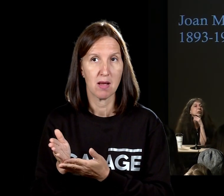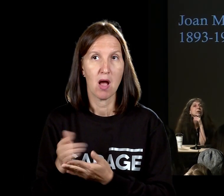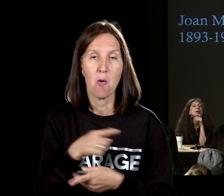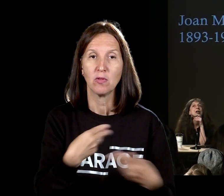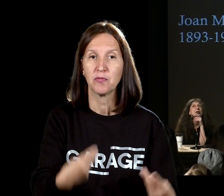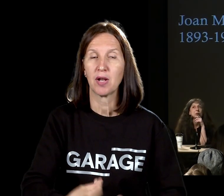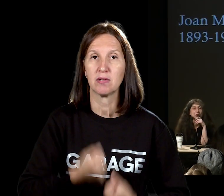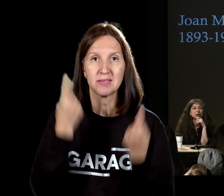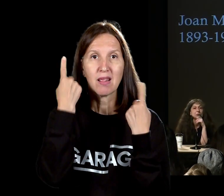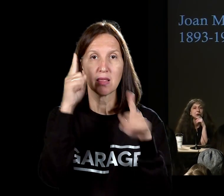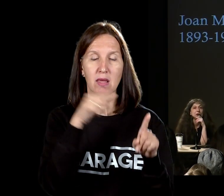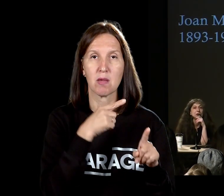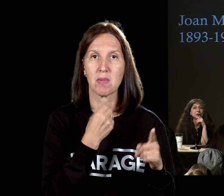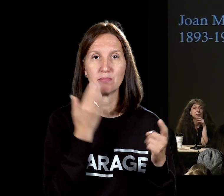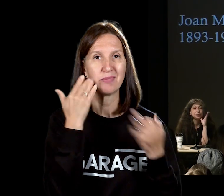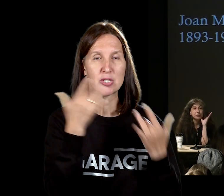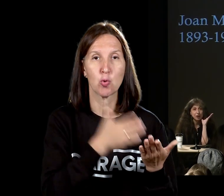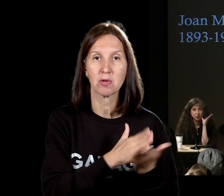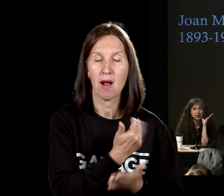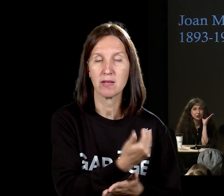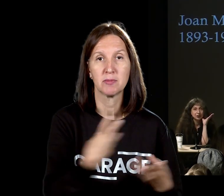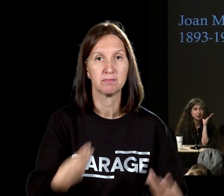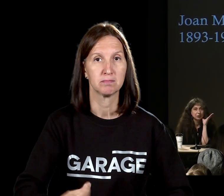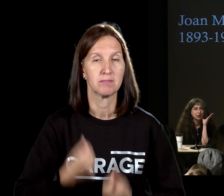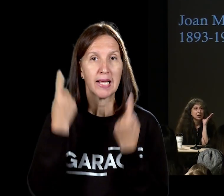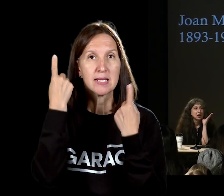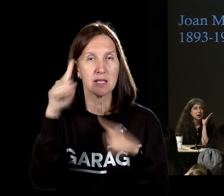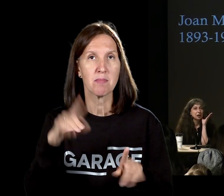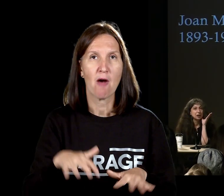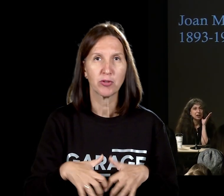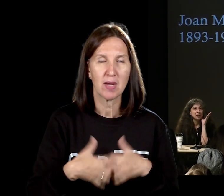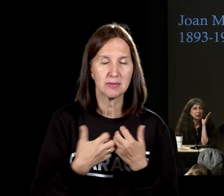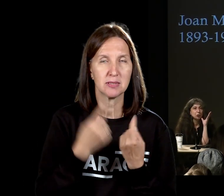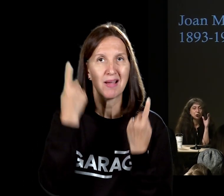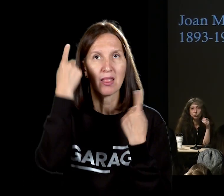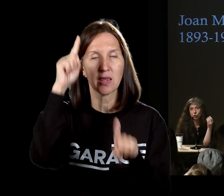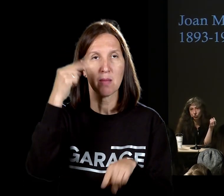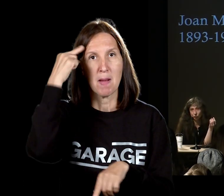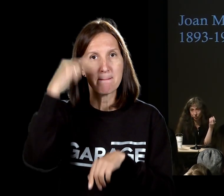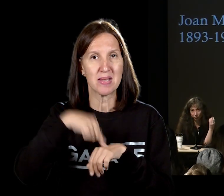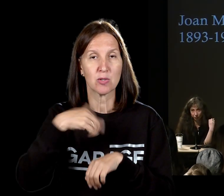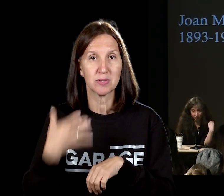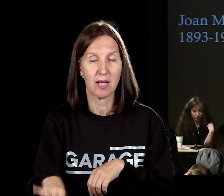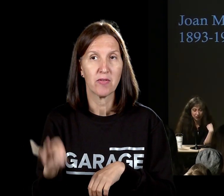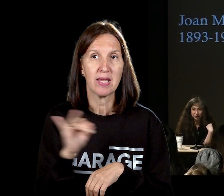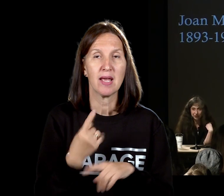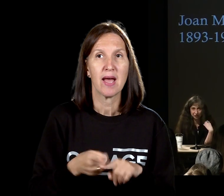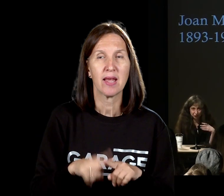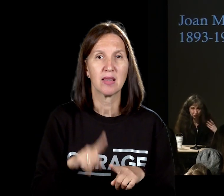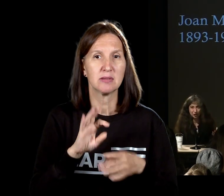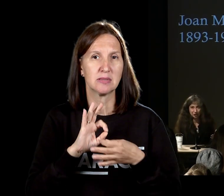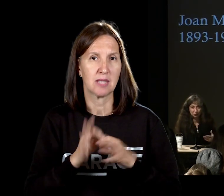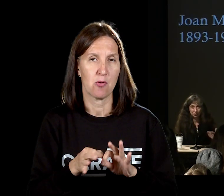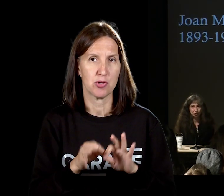вдохновлялся идеями автоматизма и бессознательного, и это очень сложно